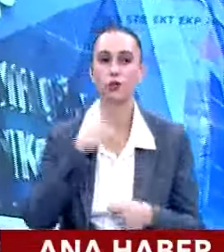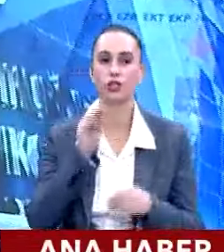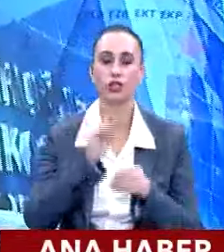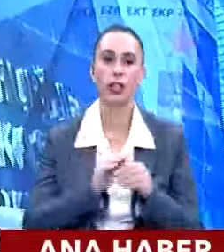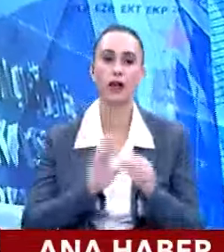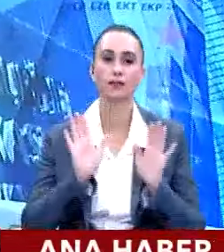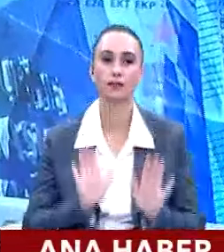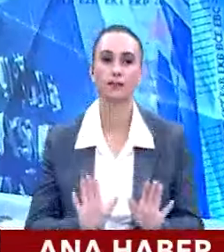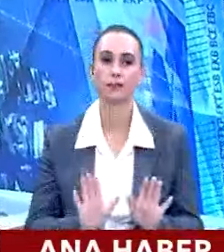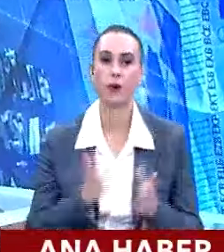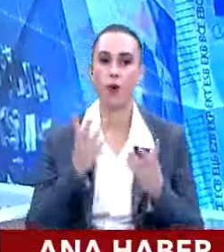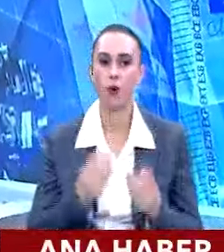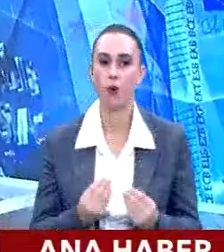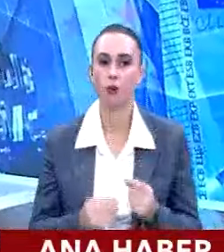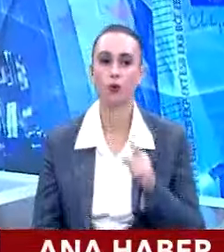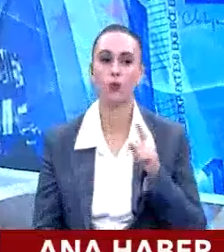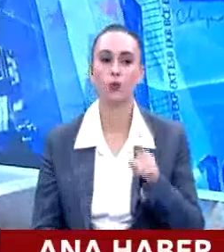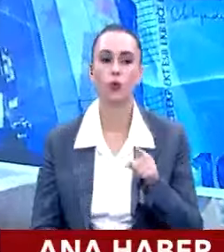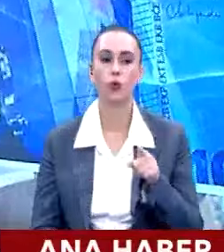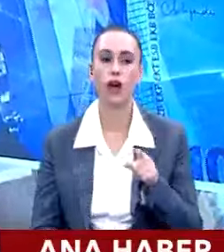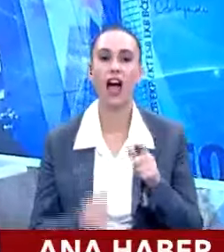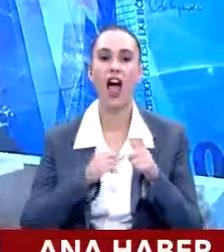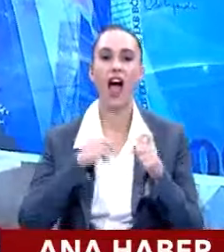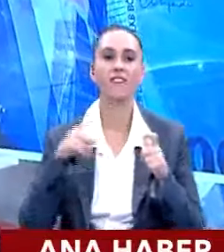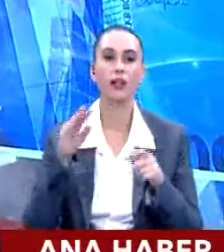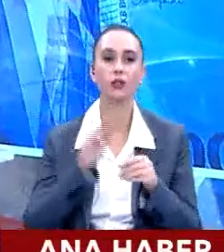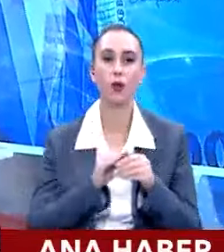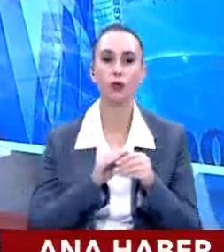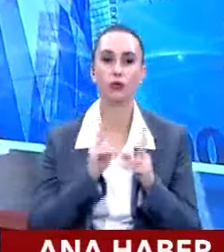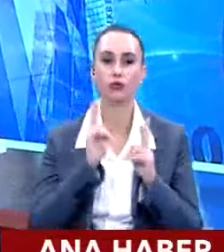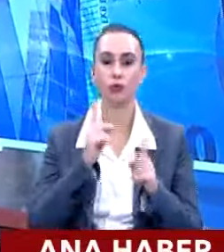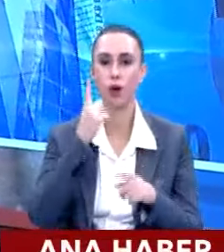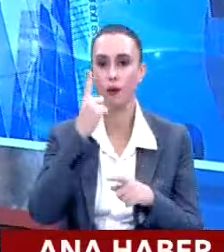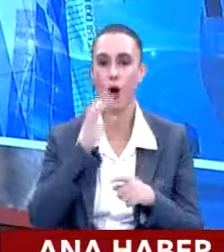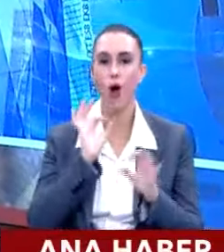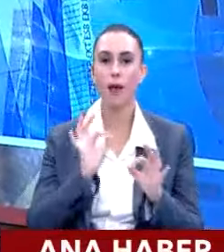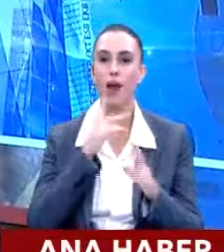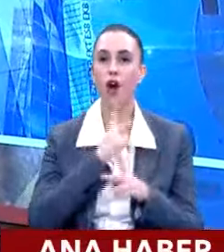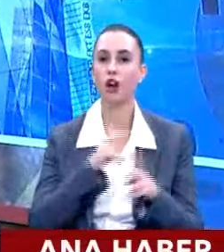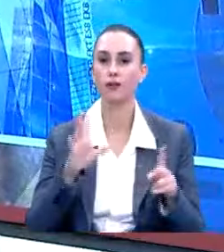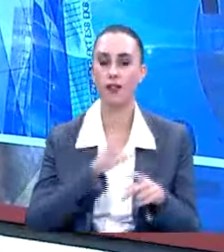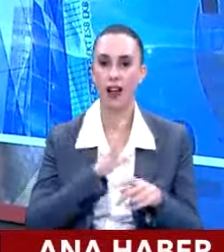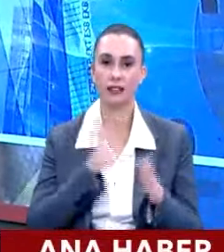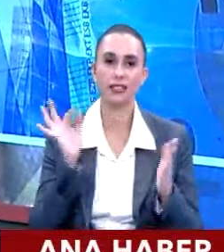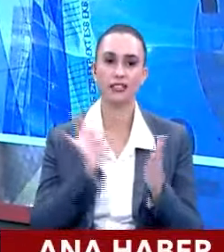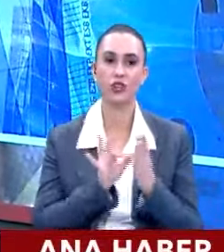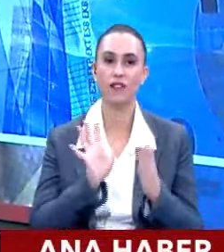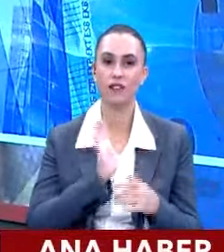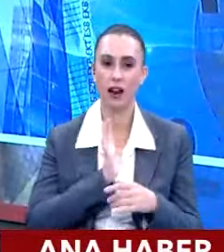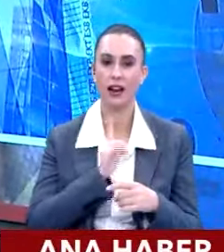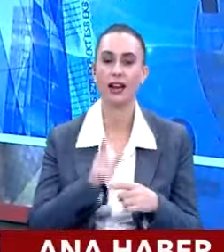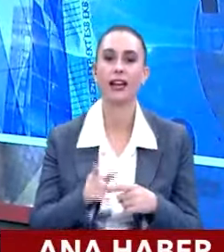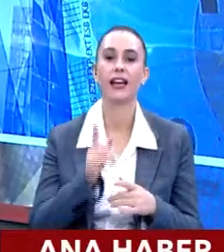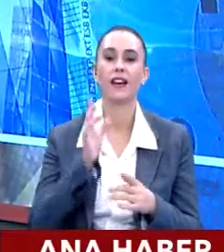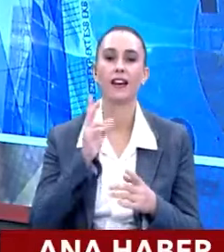sabit tutulduğu yönündeydi. Ve enflasyona yönelik önemli bir açıklama var, bir işaret var. Vergi